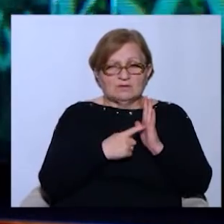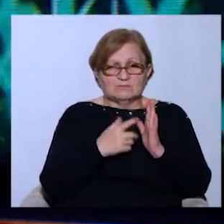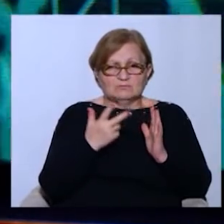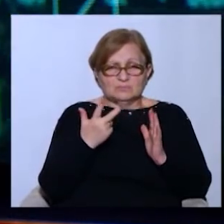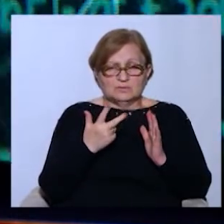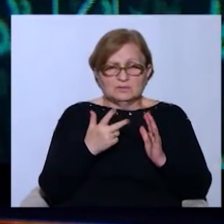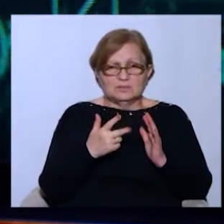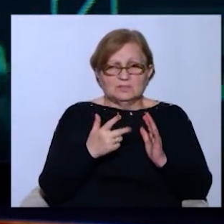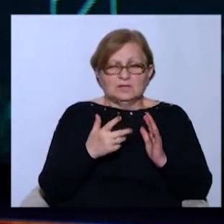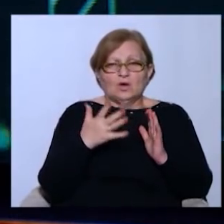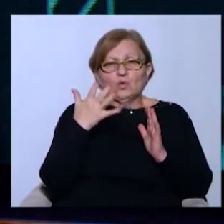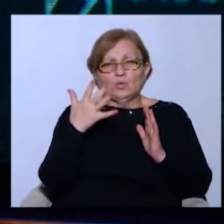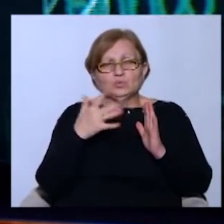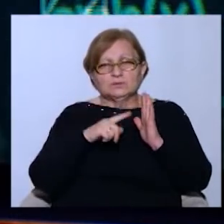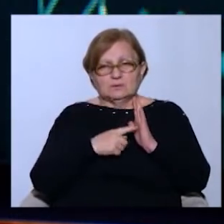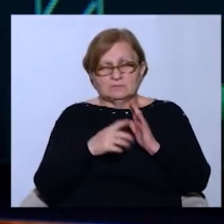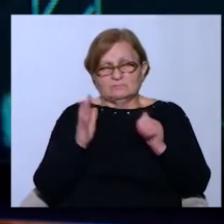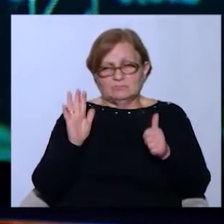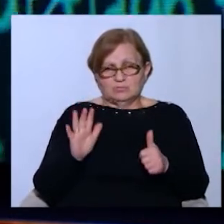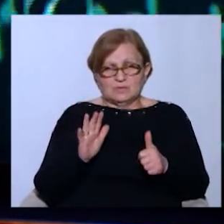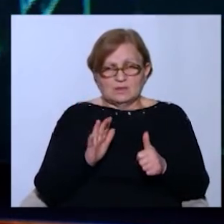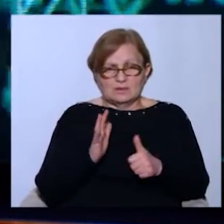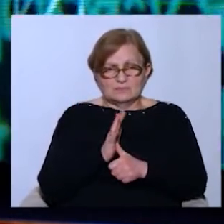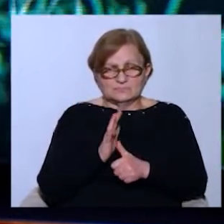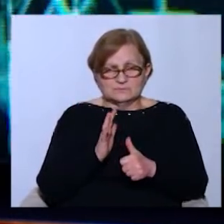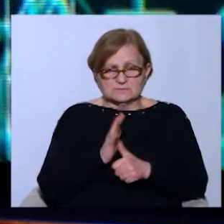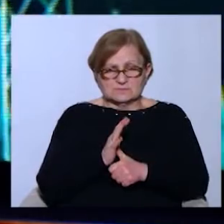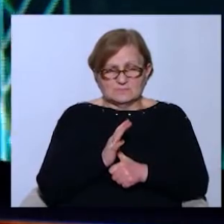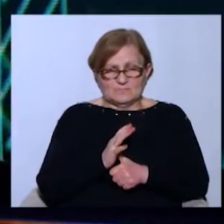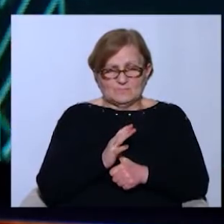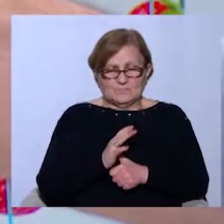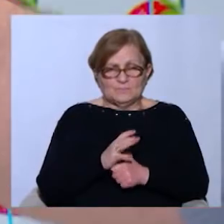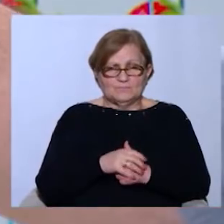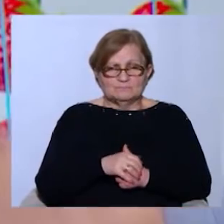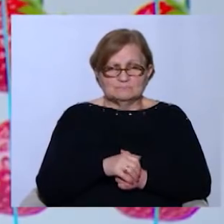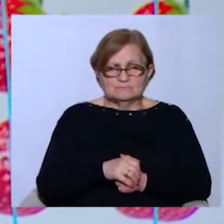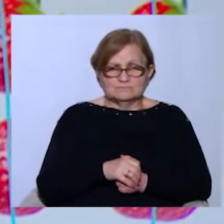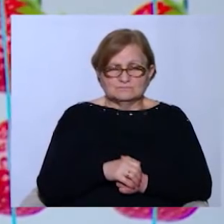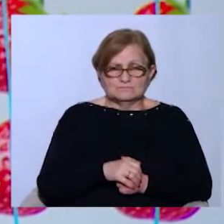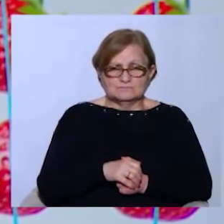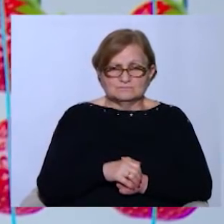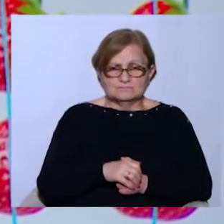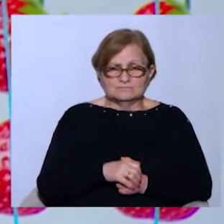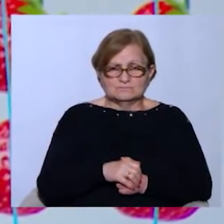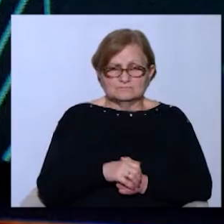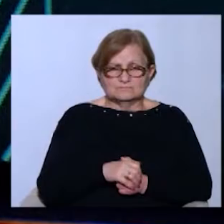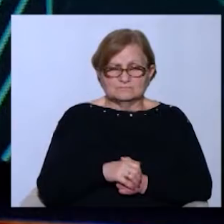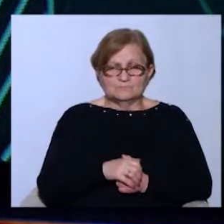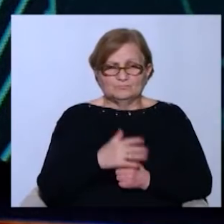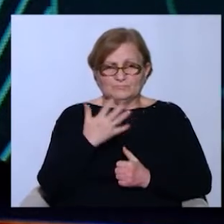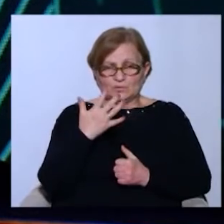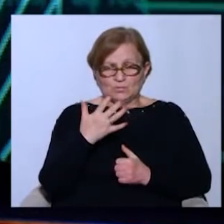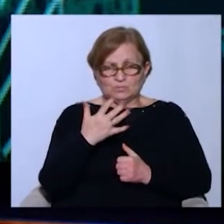3-ჯერ, აქ კი 5 აღებულია 6-ჯერ. 5 აღებულია 6-ჯერ და ესენი უნდა შევკრიბო. ესე იგი,